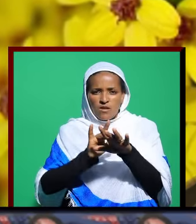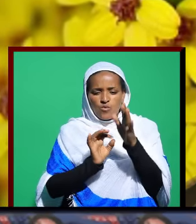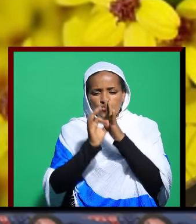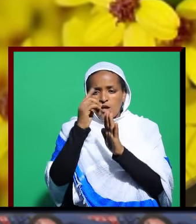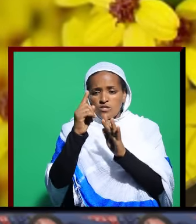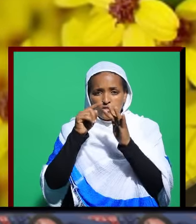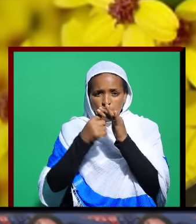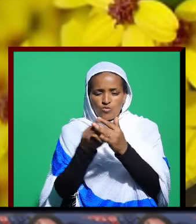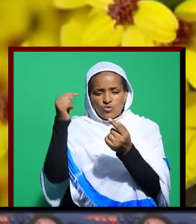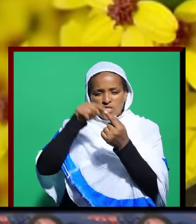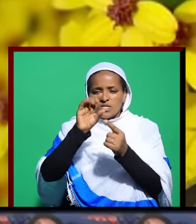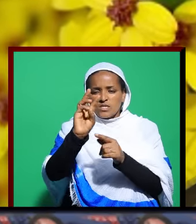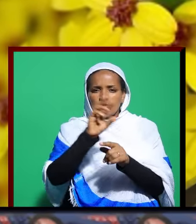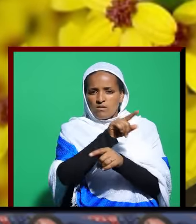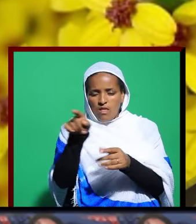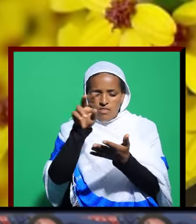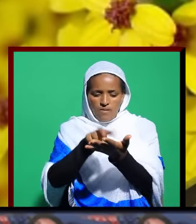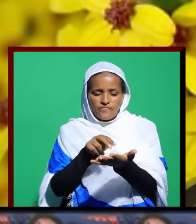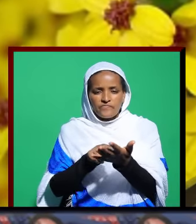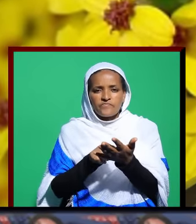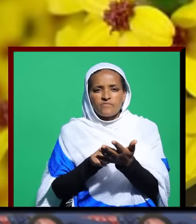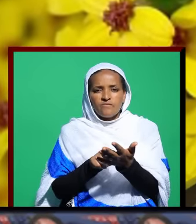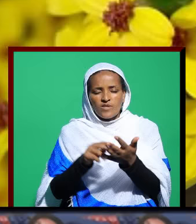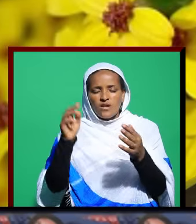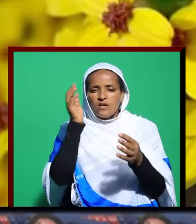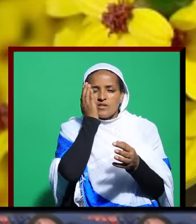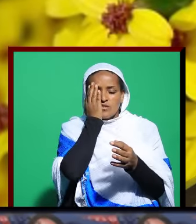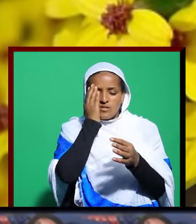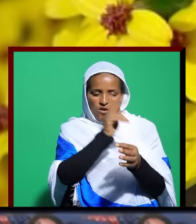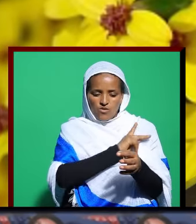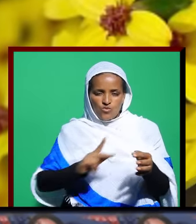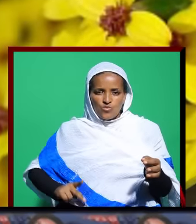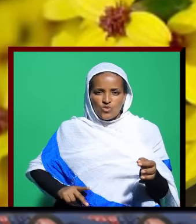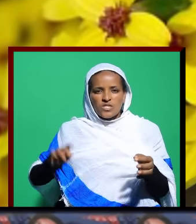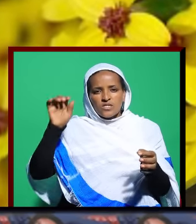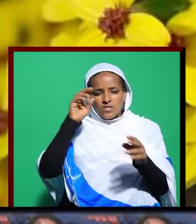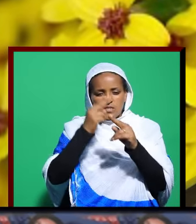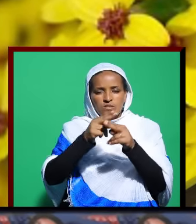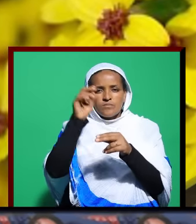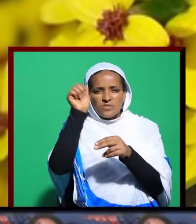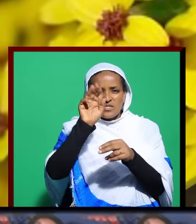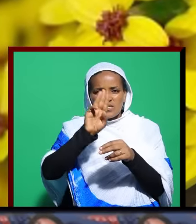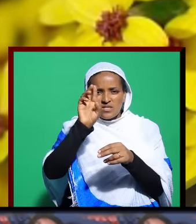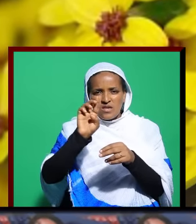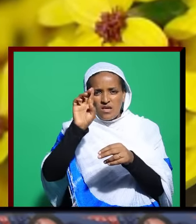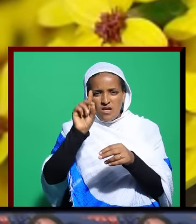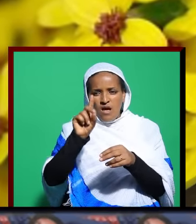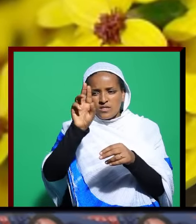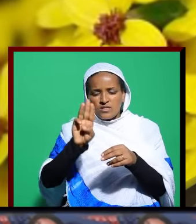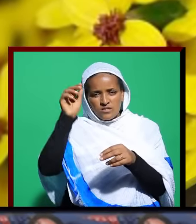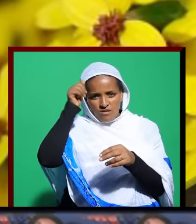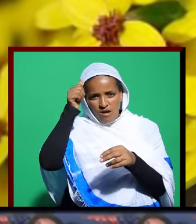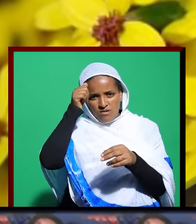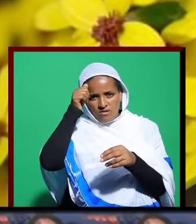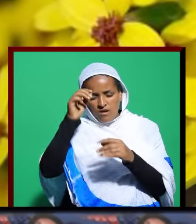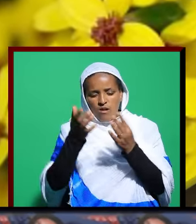ነው ከቁጥር 1 ጀምሮ እስከ 6 እናንተ አንብቡት። የእስራኤል ንጉሥ ነው ሕዝቅያስ ይባላል እና ሕዝቅያስ